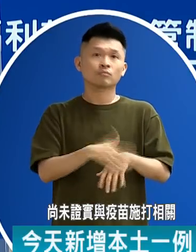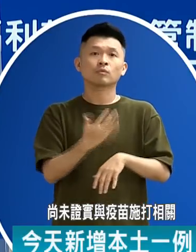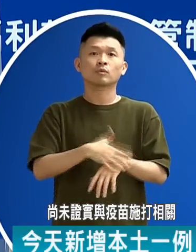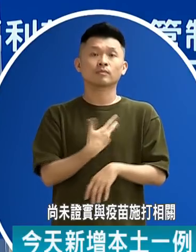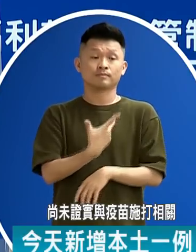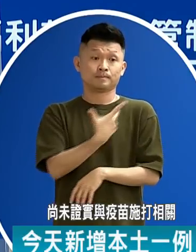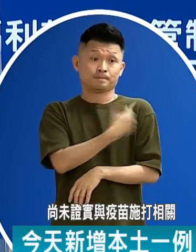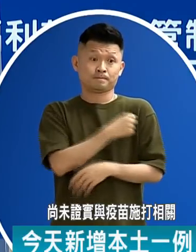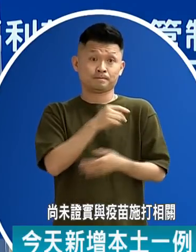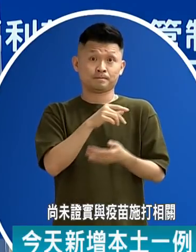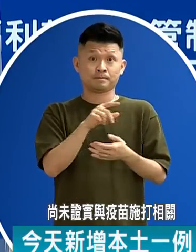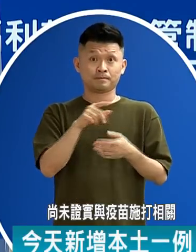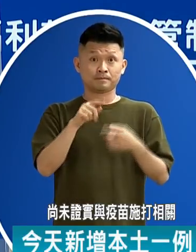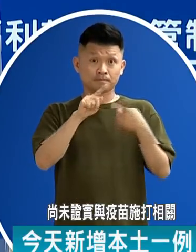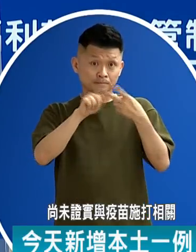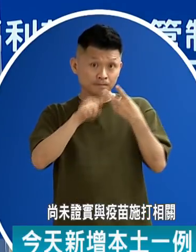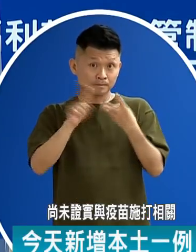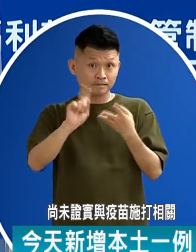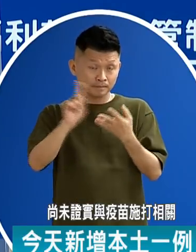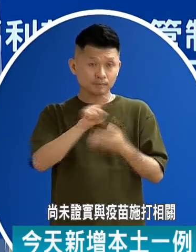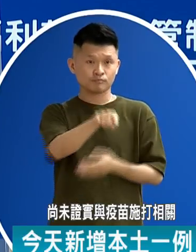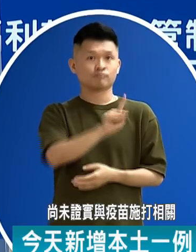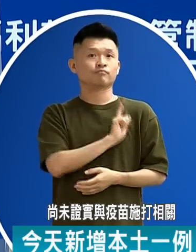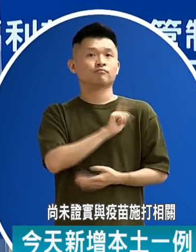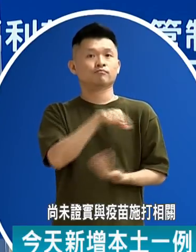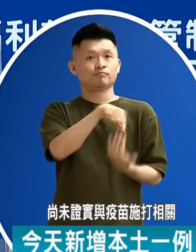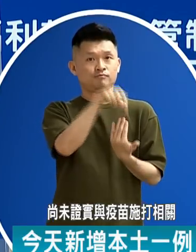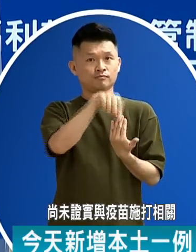还是根据当事人的选择。